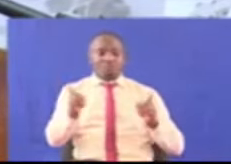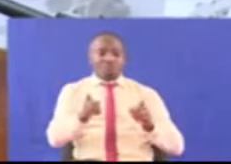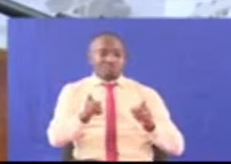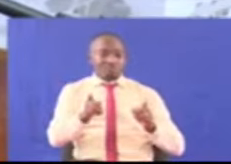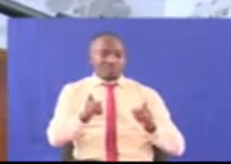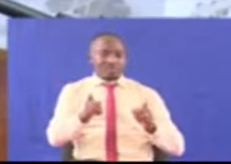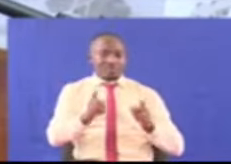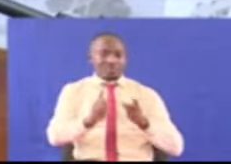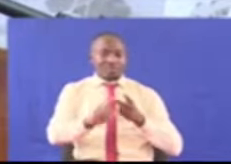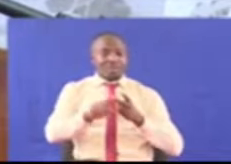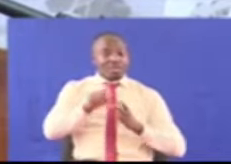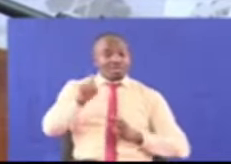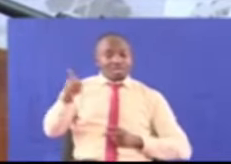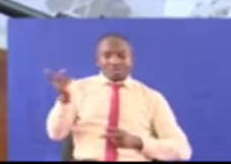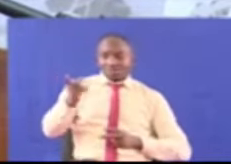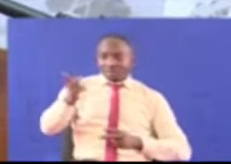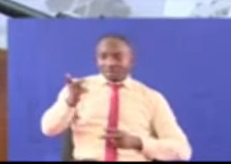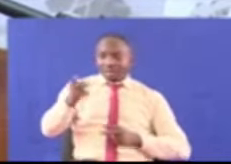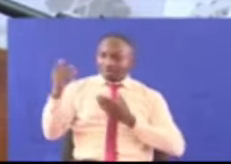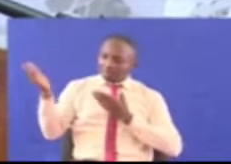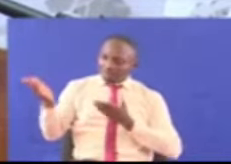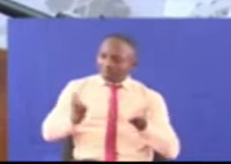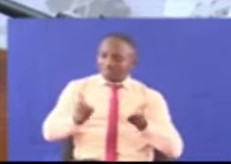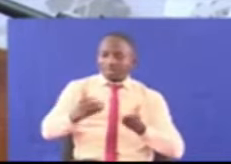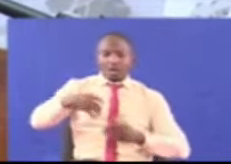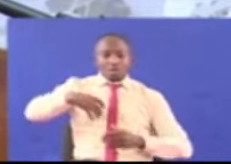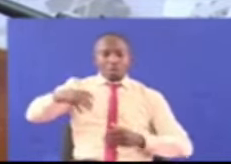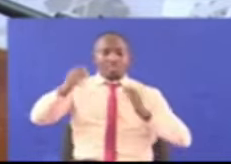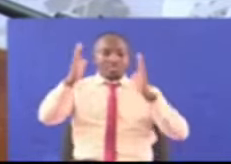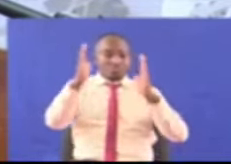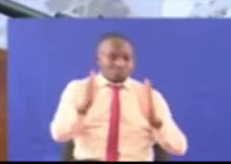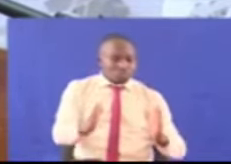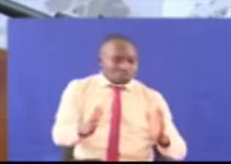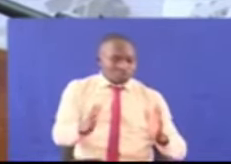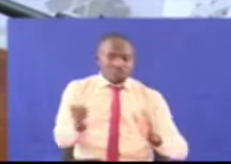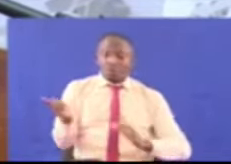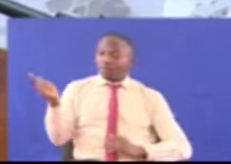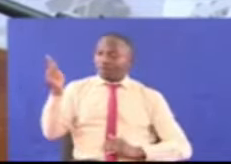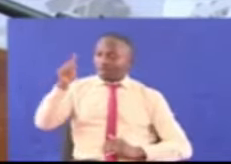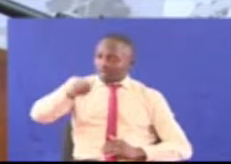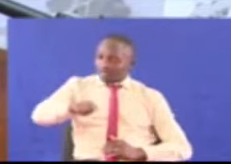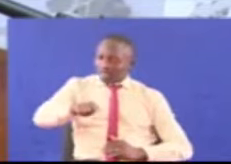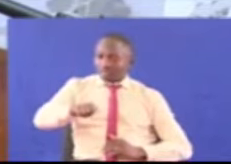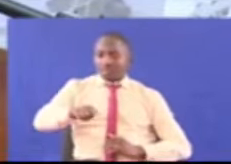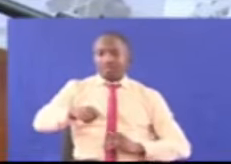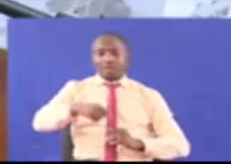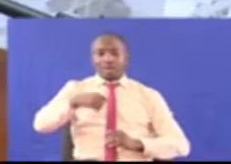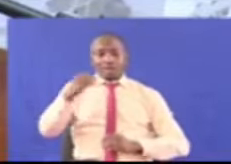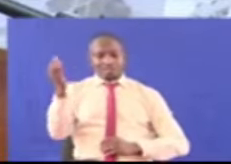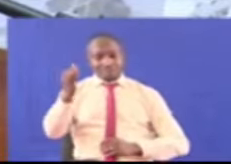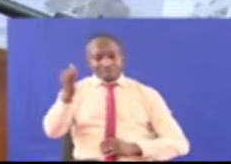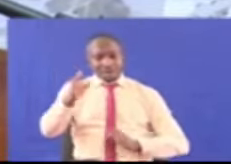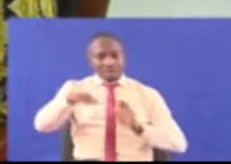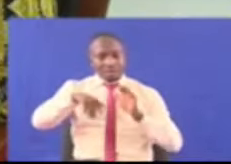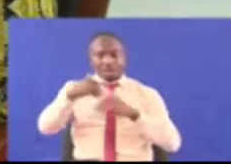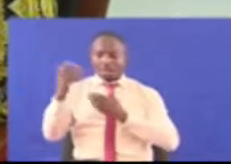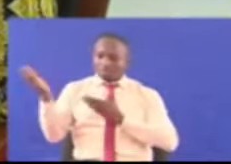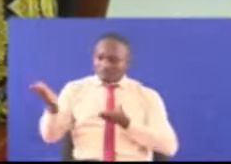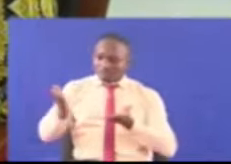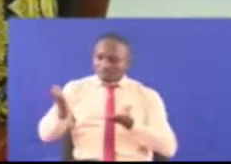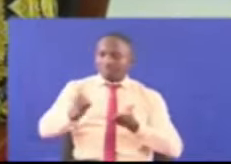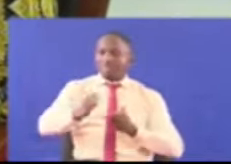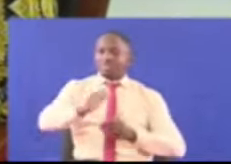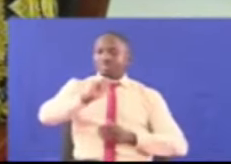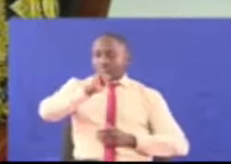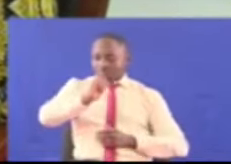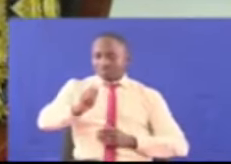pongezi. Na yeye ndiye atamwalika Mheshimiwa Waziri Mkuu. Ambaye Waziri Mkuu sasa atakupa nafasi uweze kuongea sasa na Watanzania